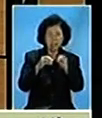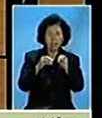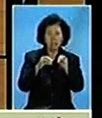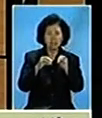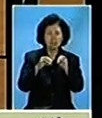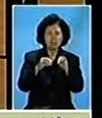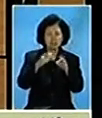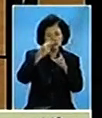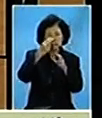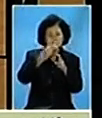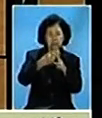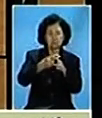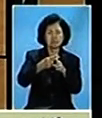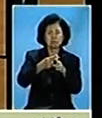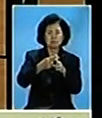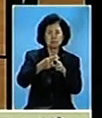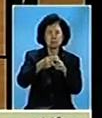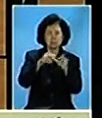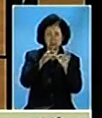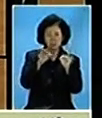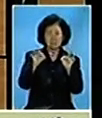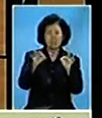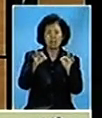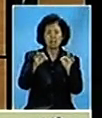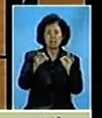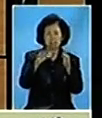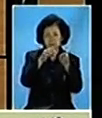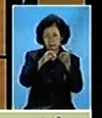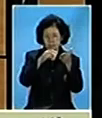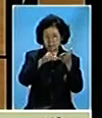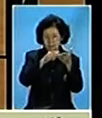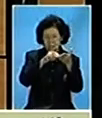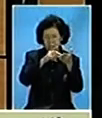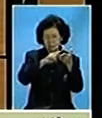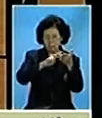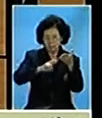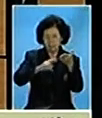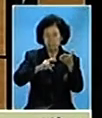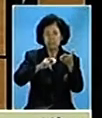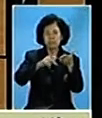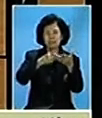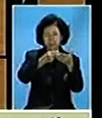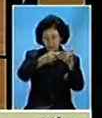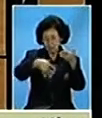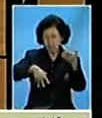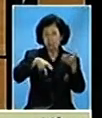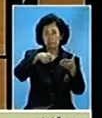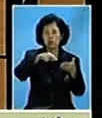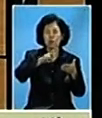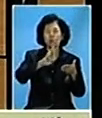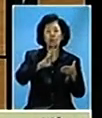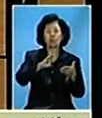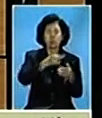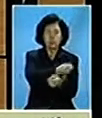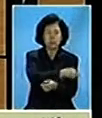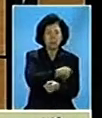ในตัวชื่อร่างก็เขียนว่าร่างพระราชบัญญัติการแพทย์แผนไทยแต่พอผมเข้ามาดูในเรื่องทั้งหมด